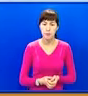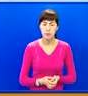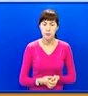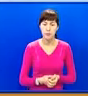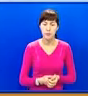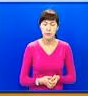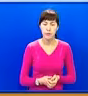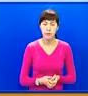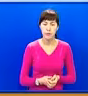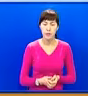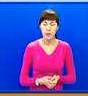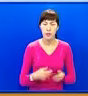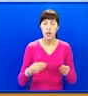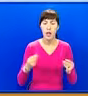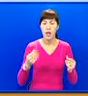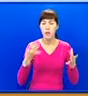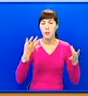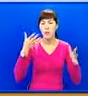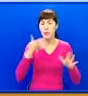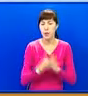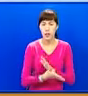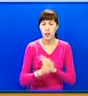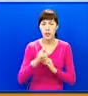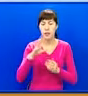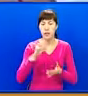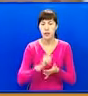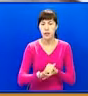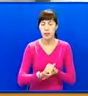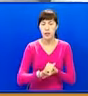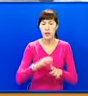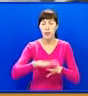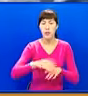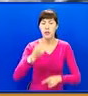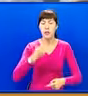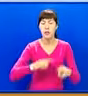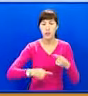Енді қаражат желге ұшпайды, неге десеңіз. Жалға берілген ақша банктерге салынады.